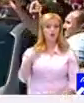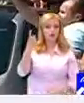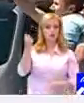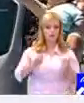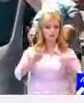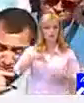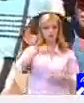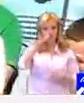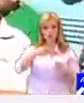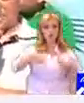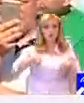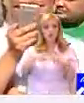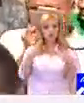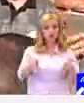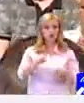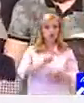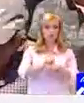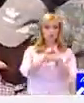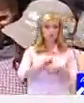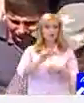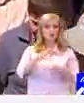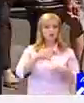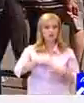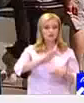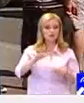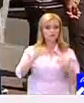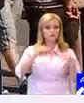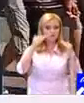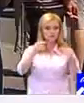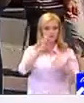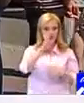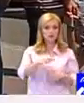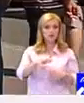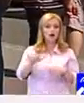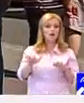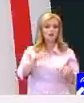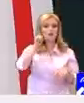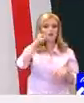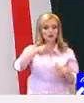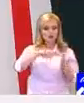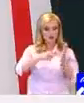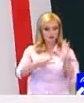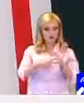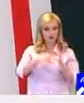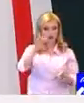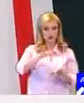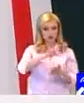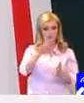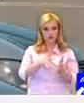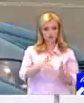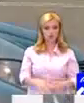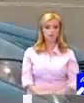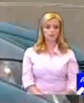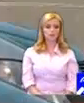Conducătorii auto din Chișinău organizează un alt protest față de scumpirea carburanților. Acțiunea ar urma să aibă loc mâine de la ora 10 în piața Marii Adunări